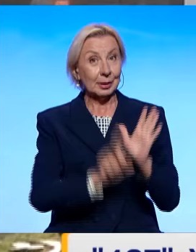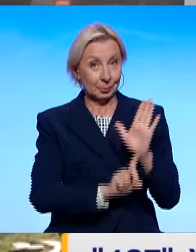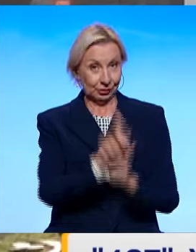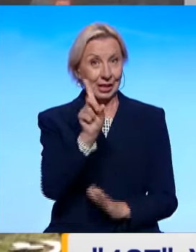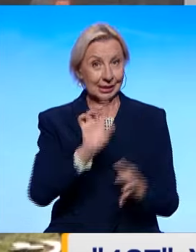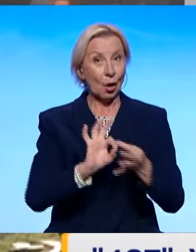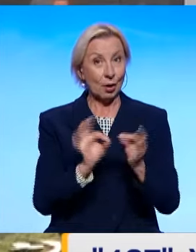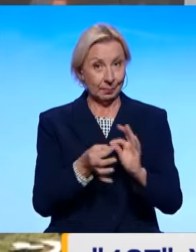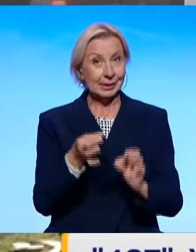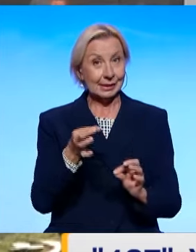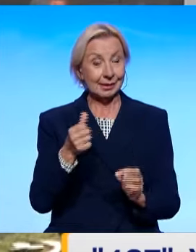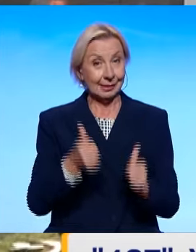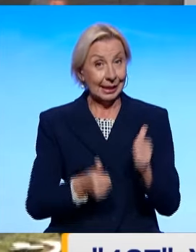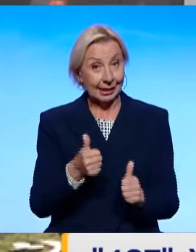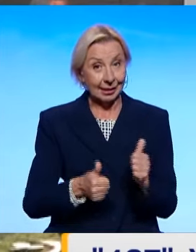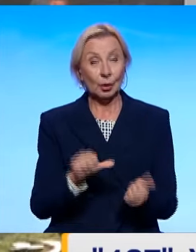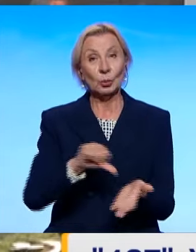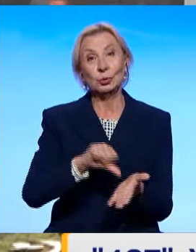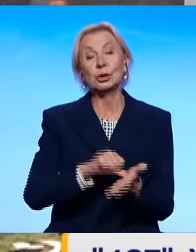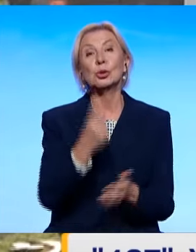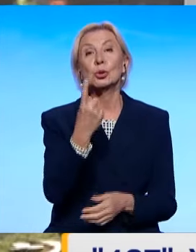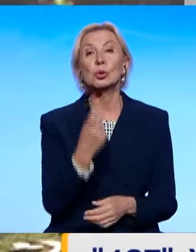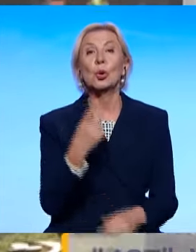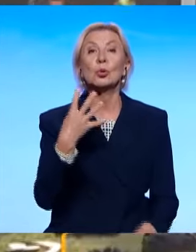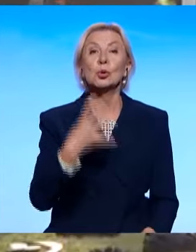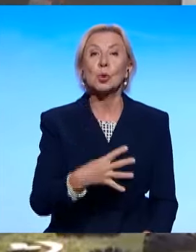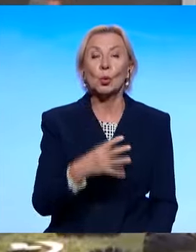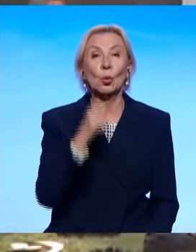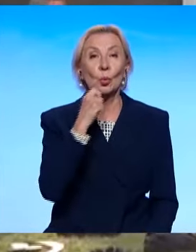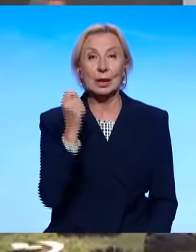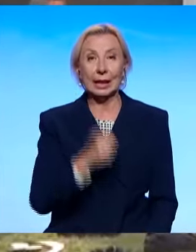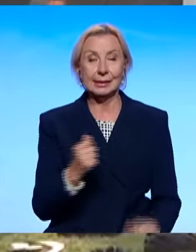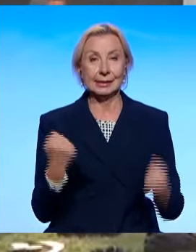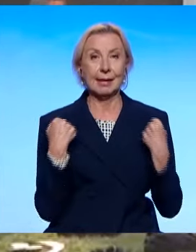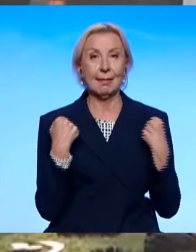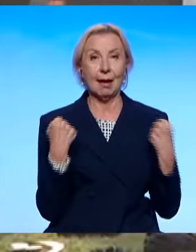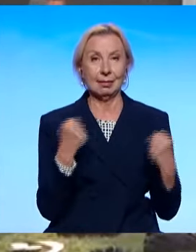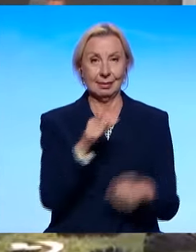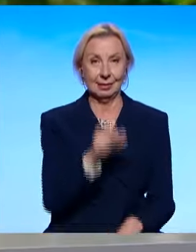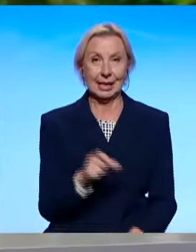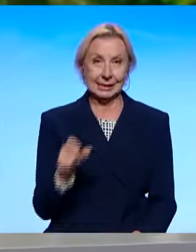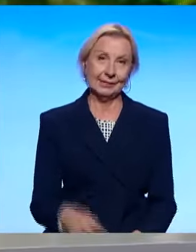Парижі. Участь у ній візьмуть 140 українських атлетів.